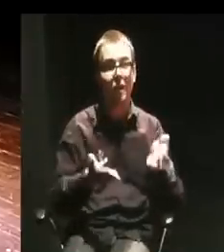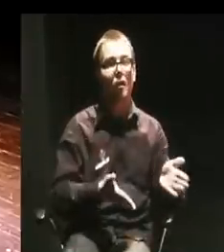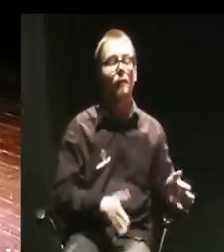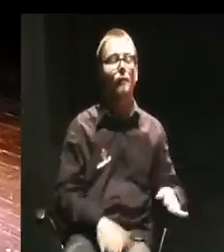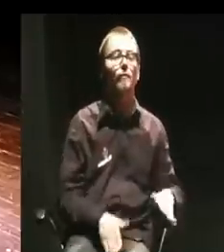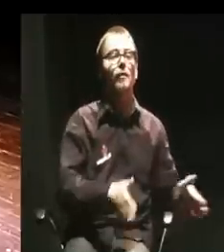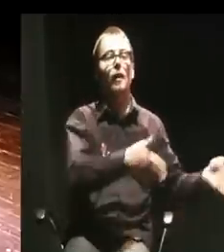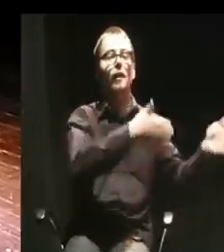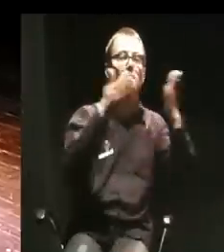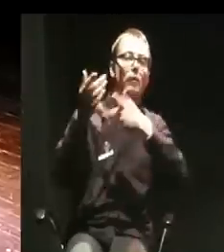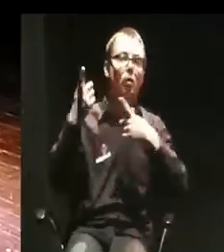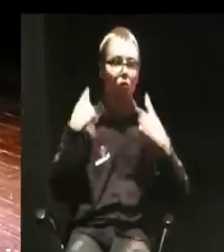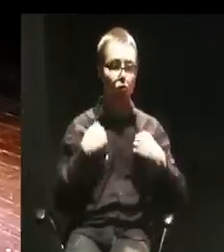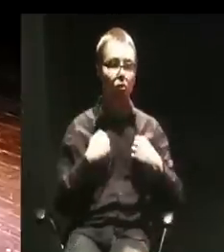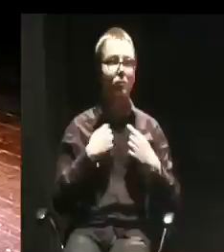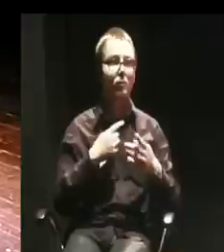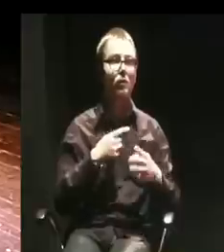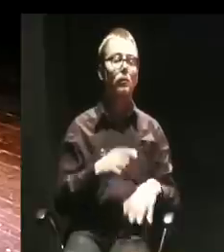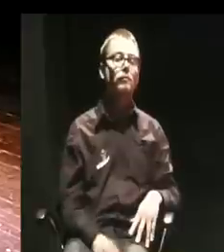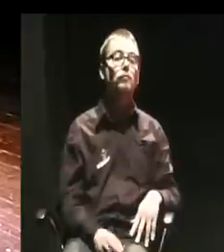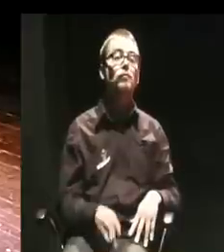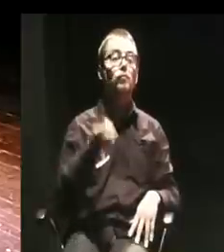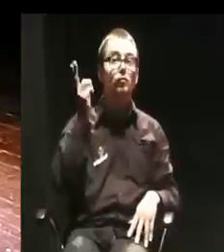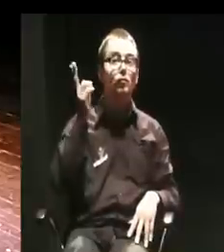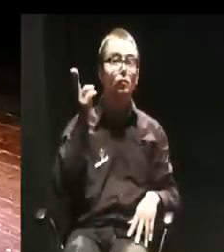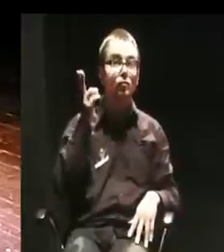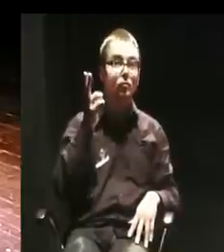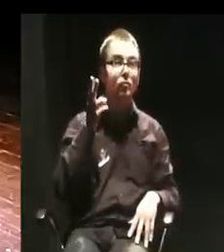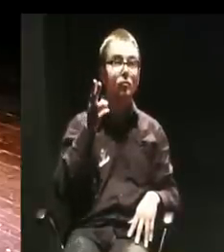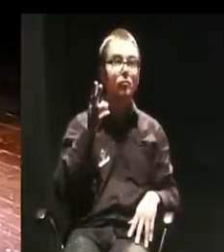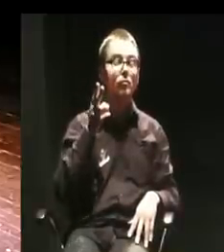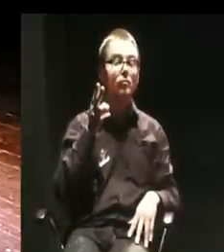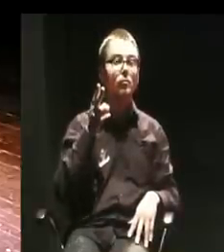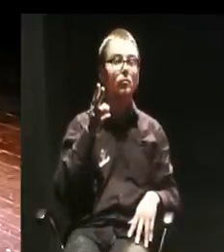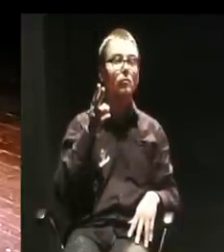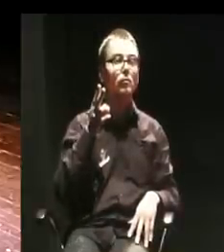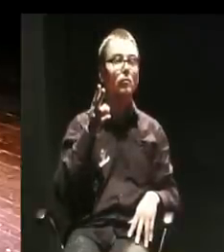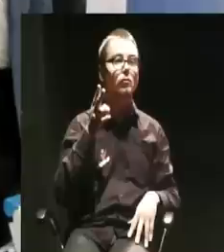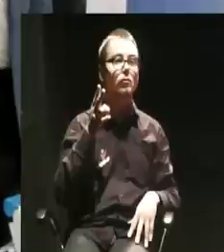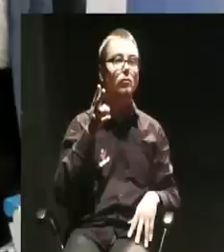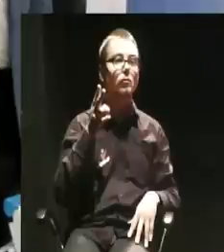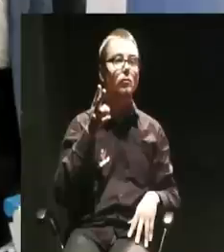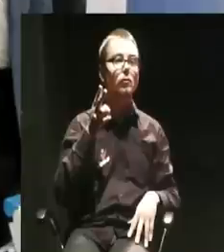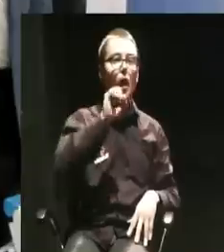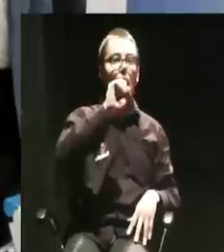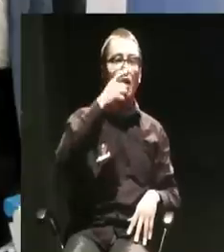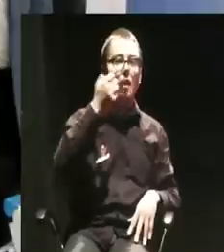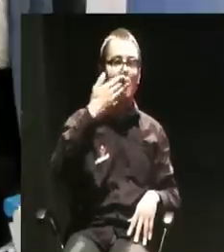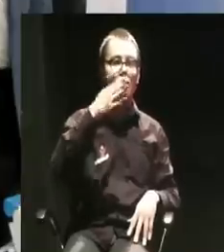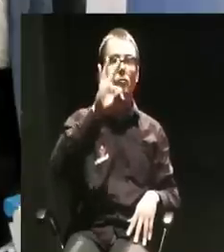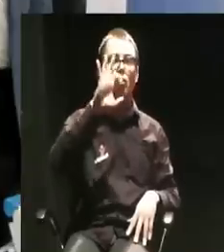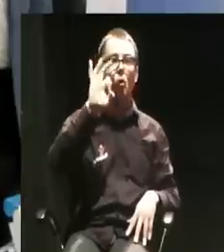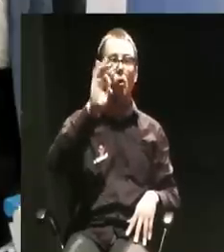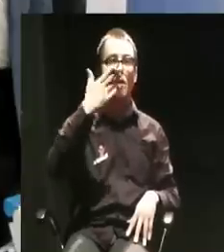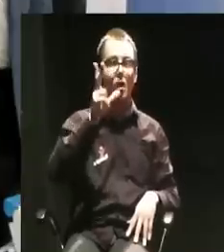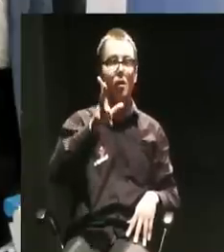Następni panowie, to jest, mogę z dumą powiedzieć, Vita Genum, Adam i Tomek